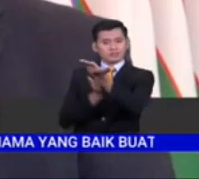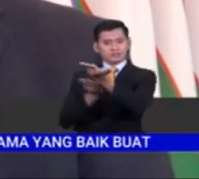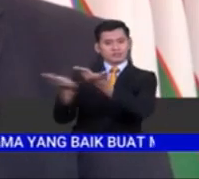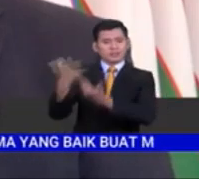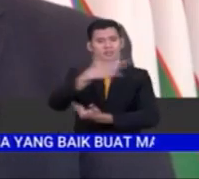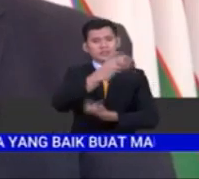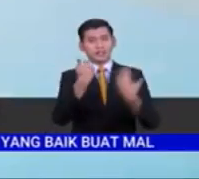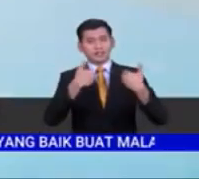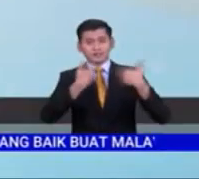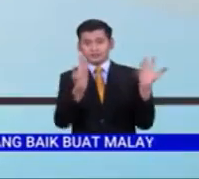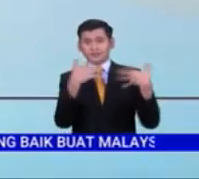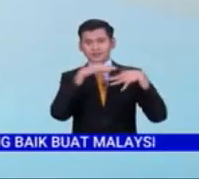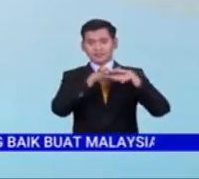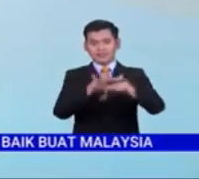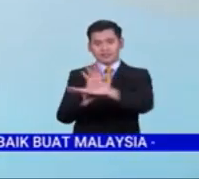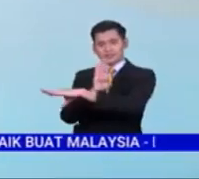integration.